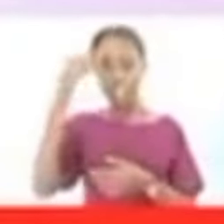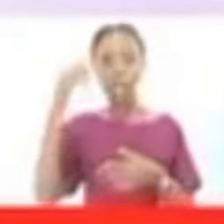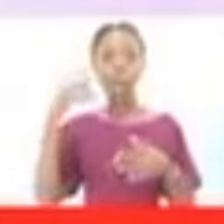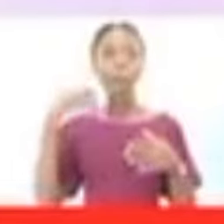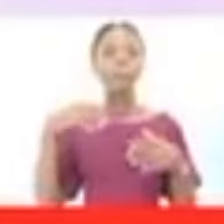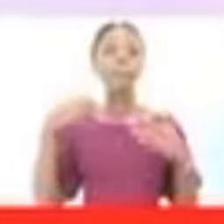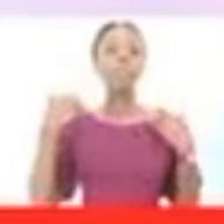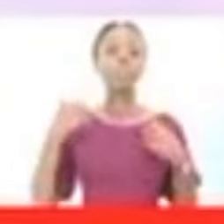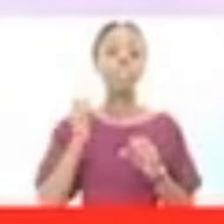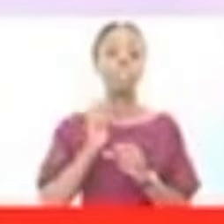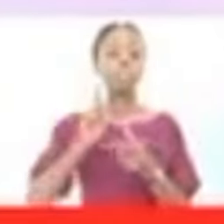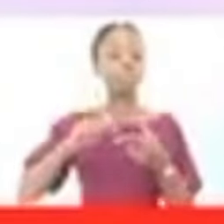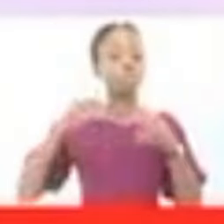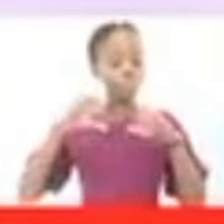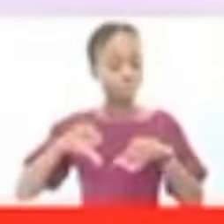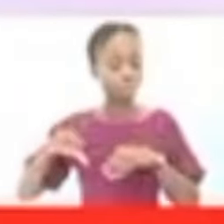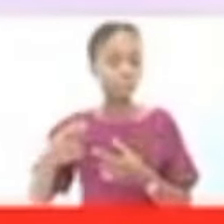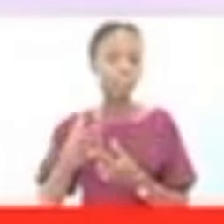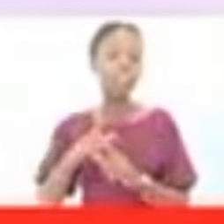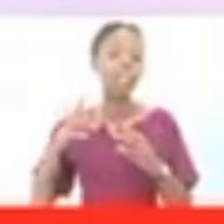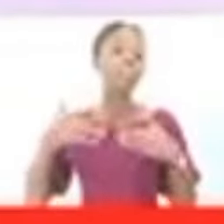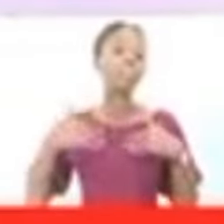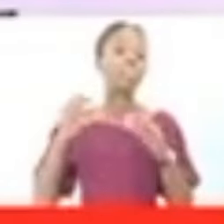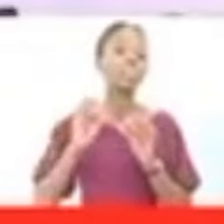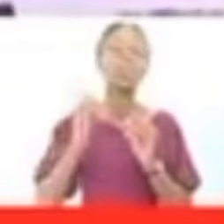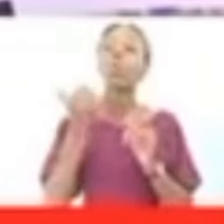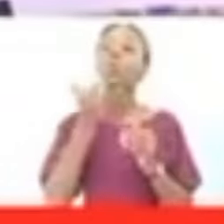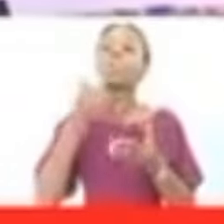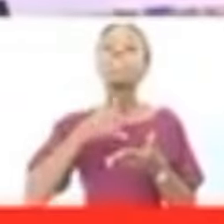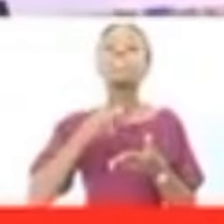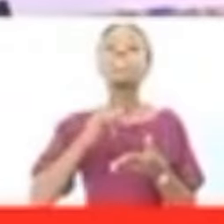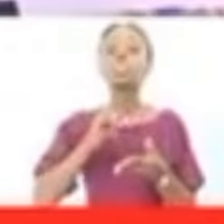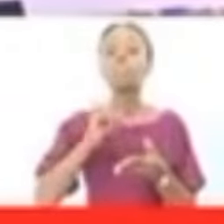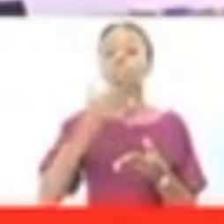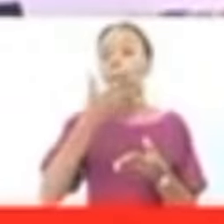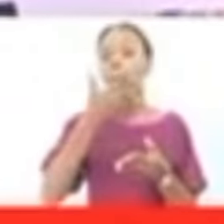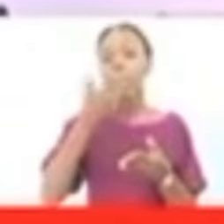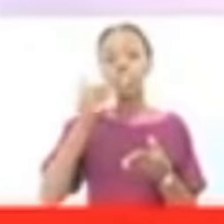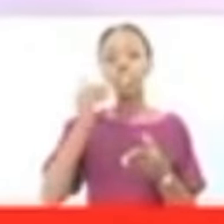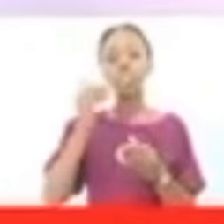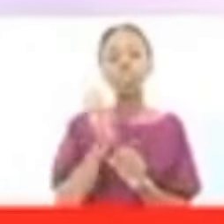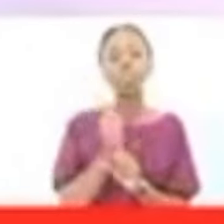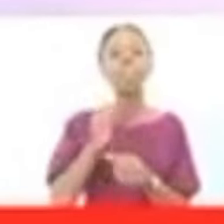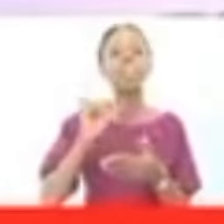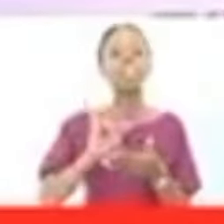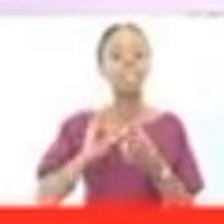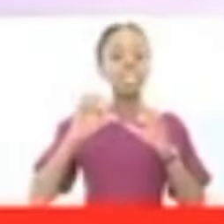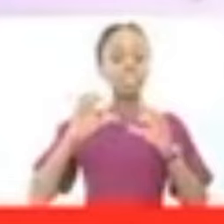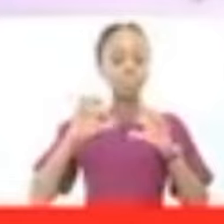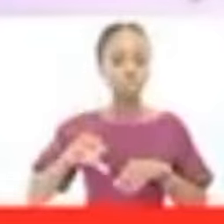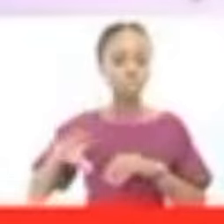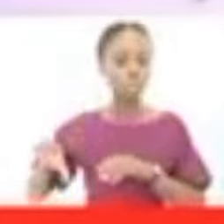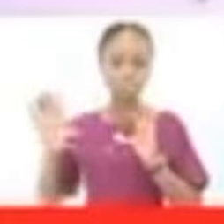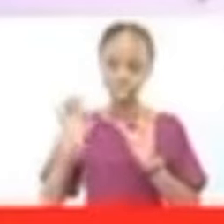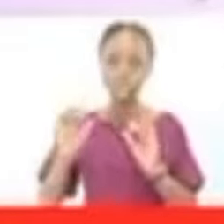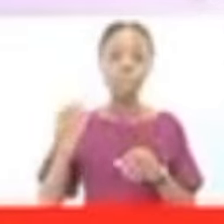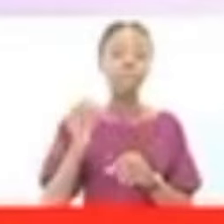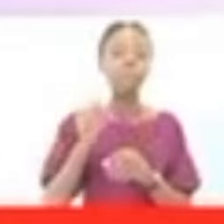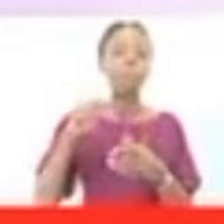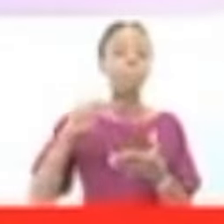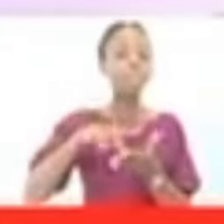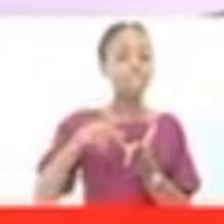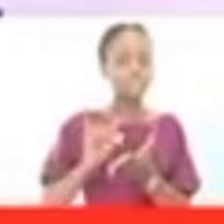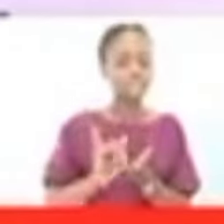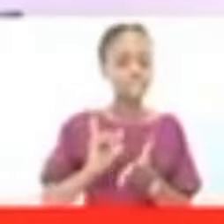mtu akikutesa na una makosa, si vyema wewe pia umtese. Inamaanisha wewe